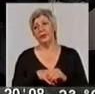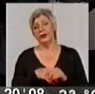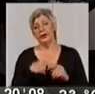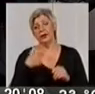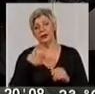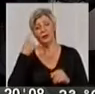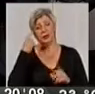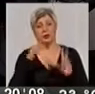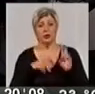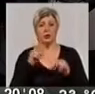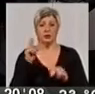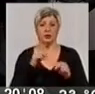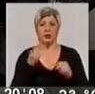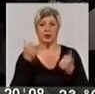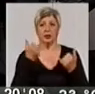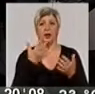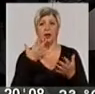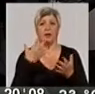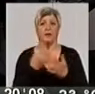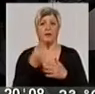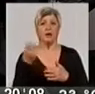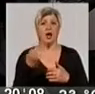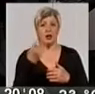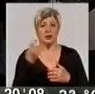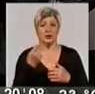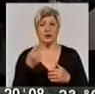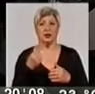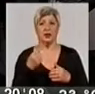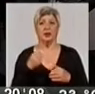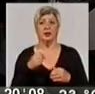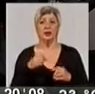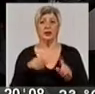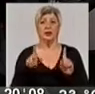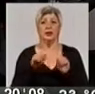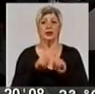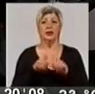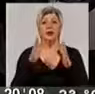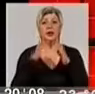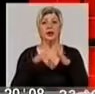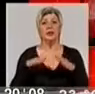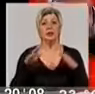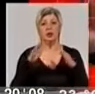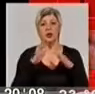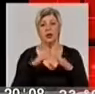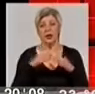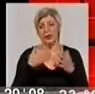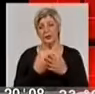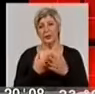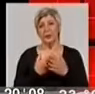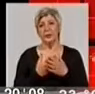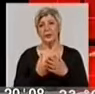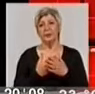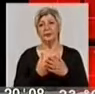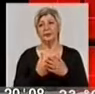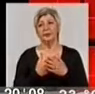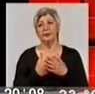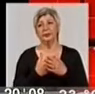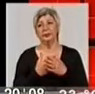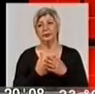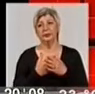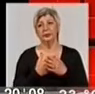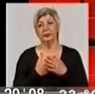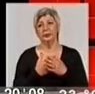собі, для власника от такий заклад, умовно називаємо його дитячий табір, тому що є знову таке різні категорії, він